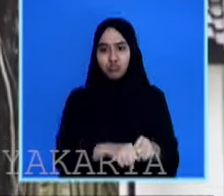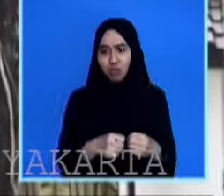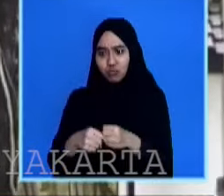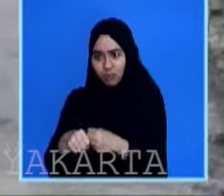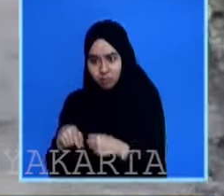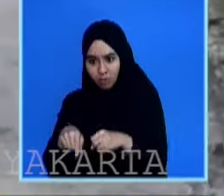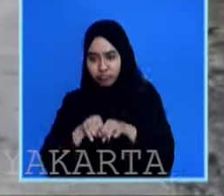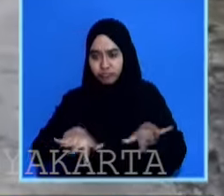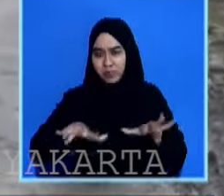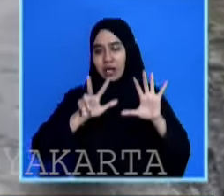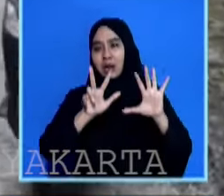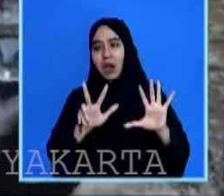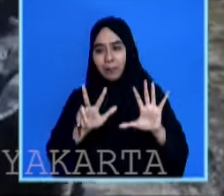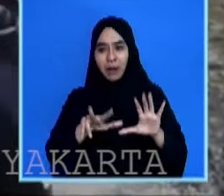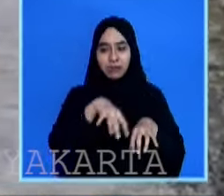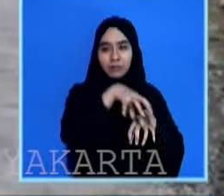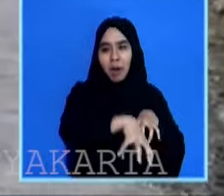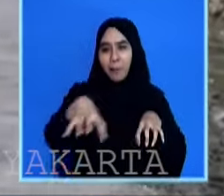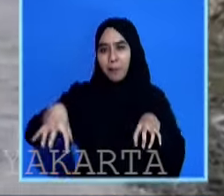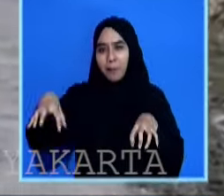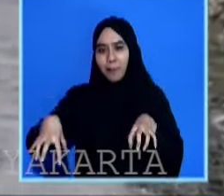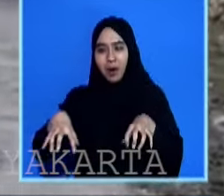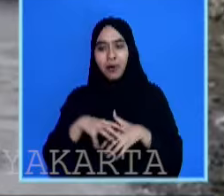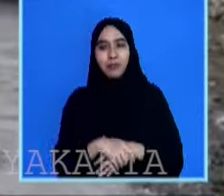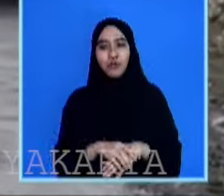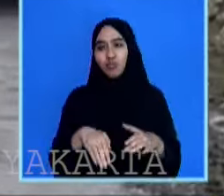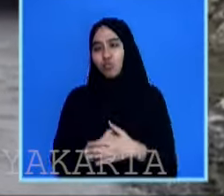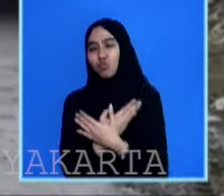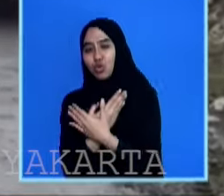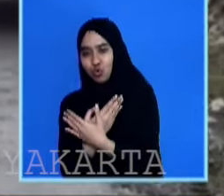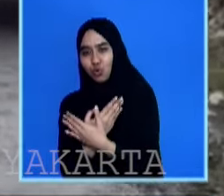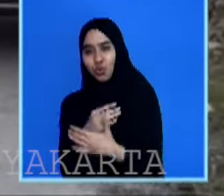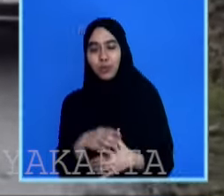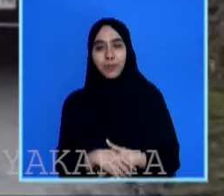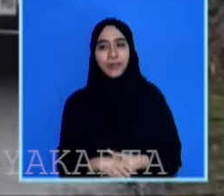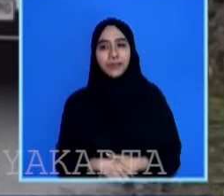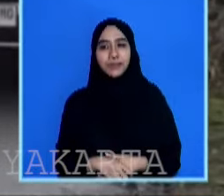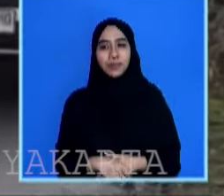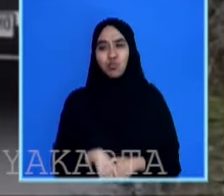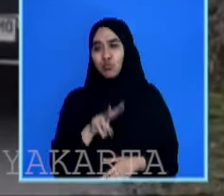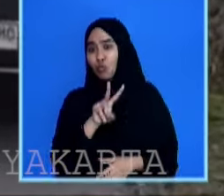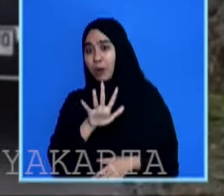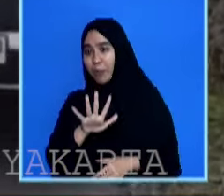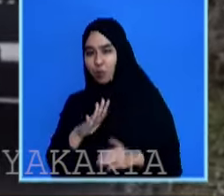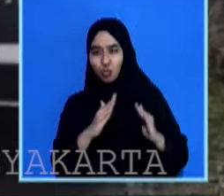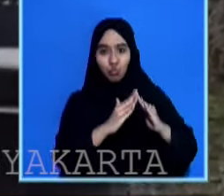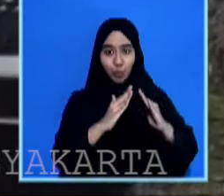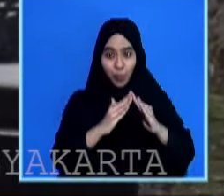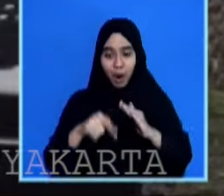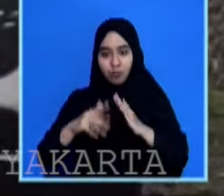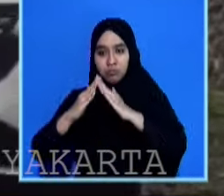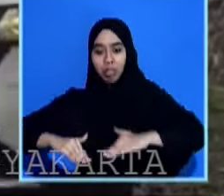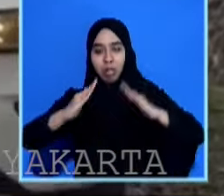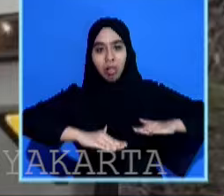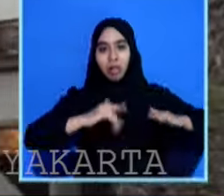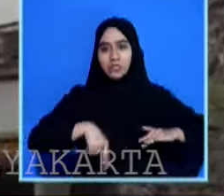di del8 kapewon yang ada di wilayah Kabupaten Gunung Kidul ada sebanyak 25 rumah milik warga mengalami kerusakan setelah